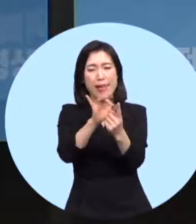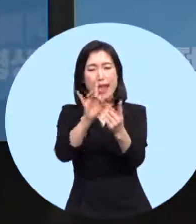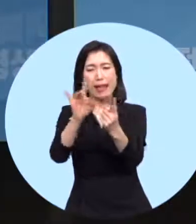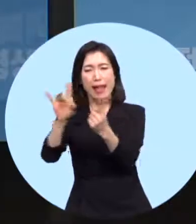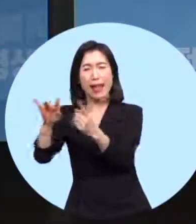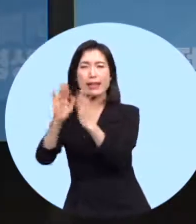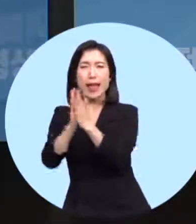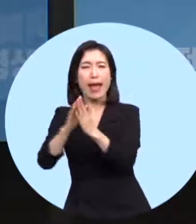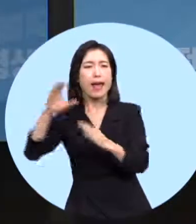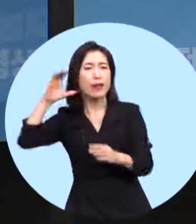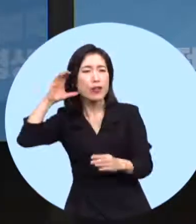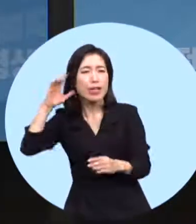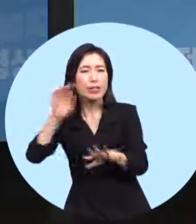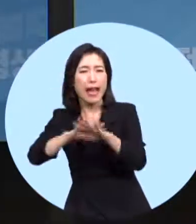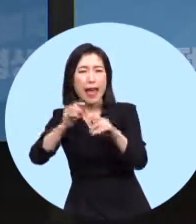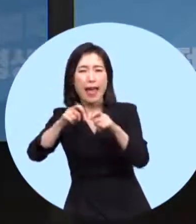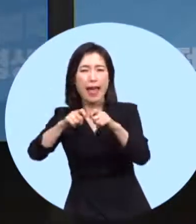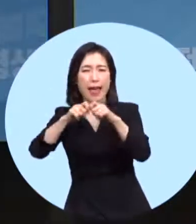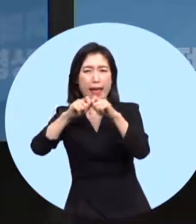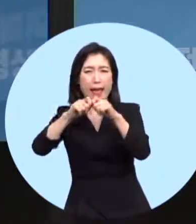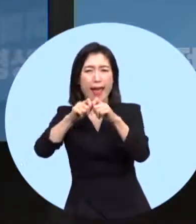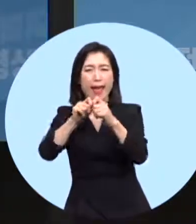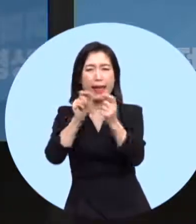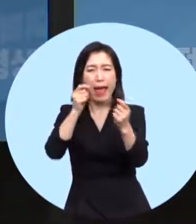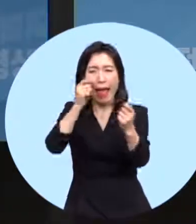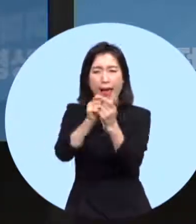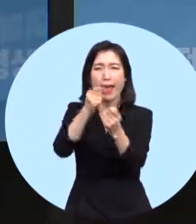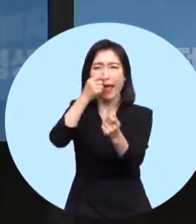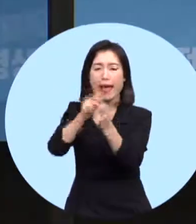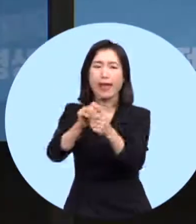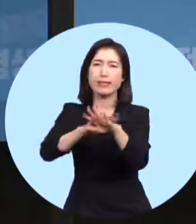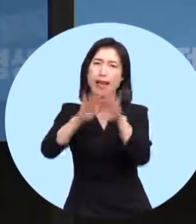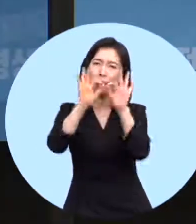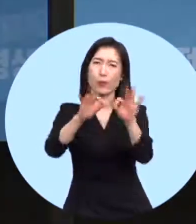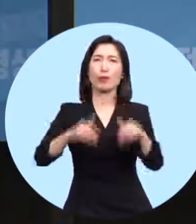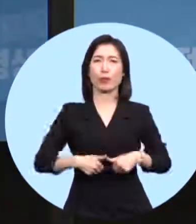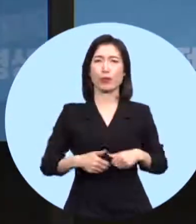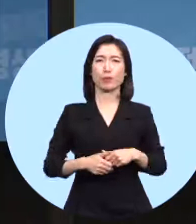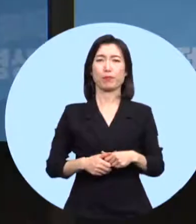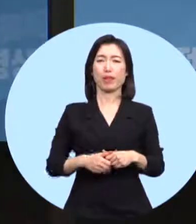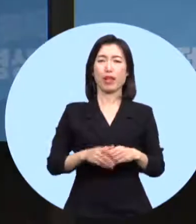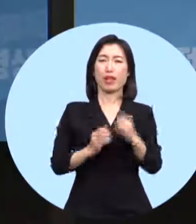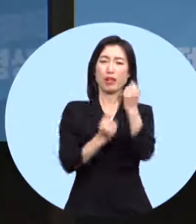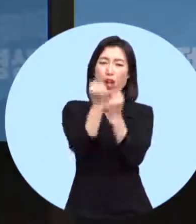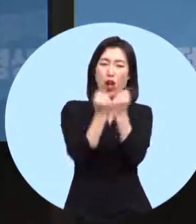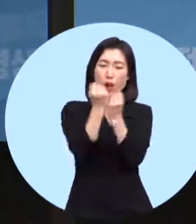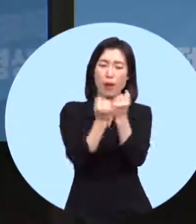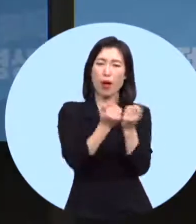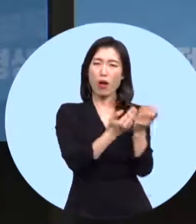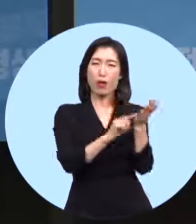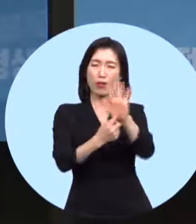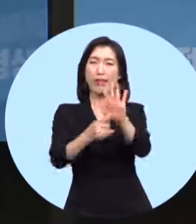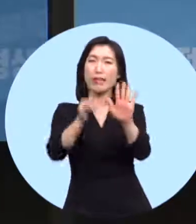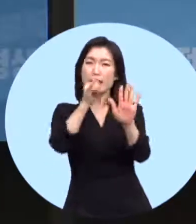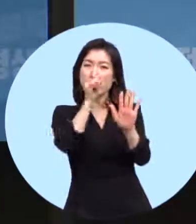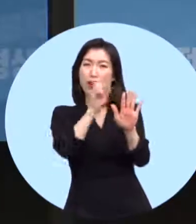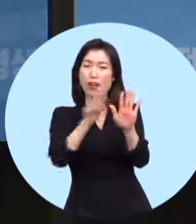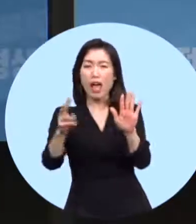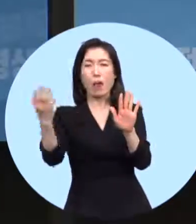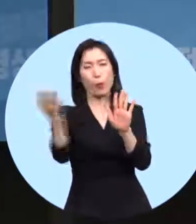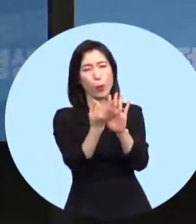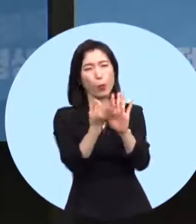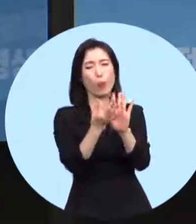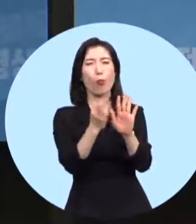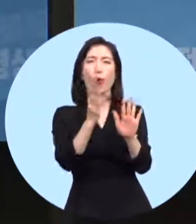그리고 이런 세상이 있습니다라고 우리가 잘 몰랐던 세상을 보여주면 내 욕구도 그럼 저 기술과 이런 교실 혁신과